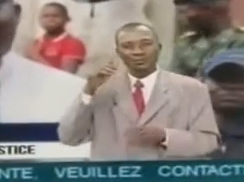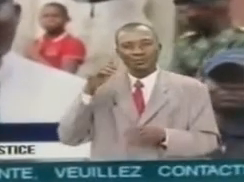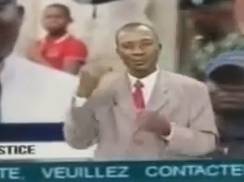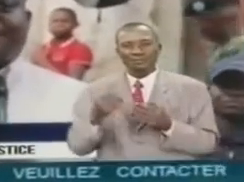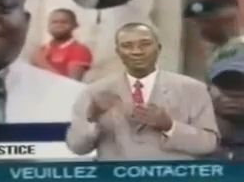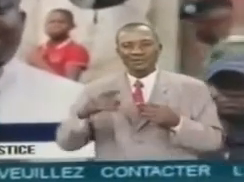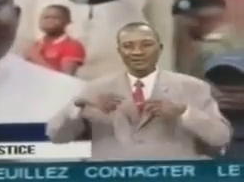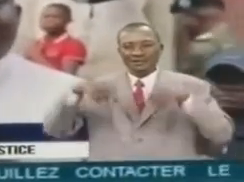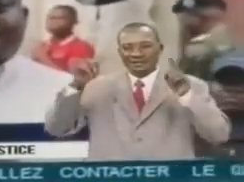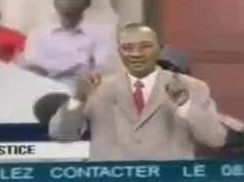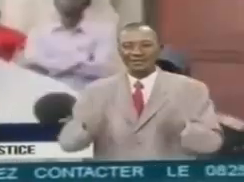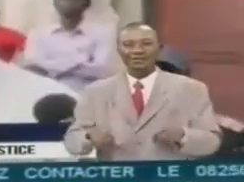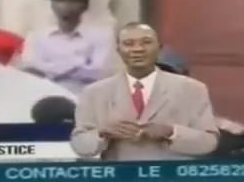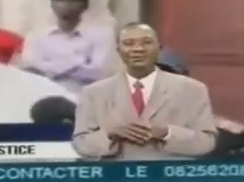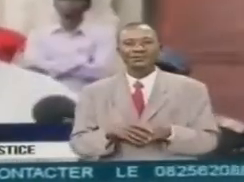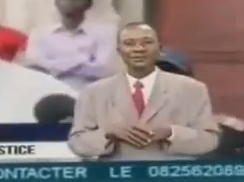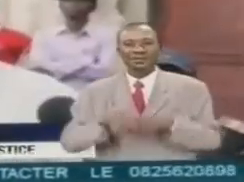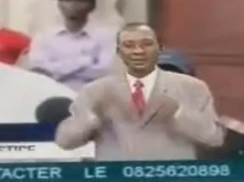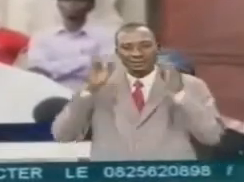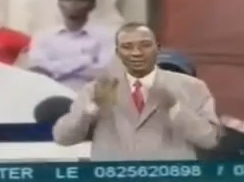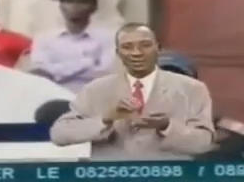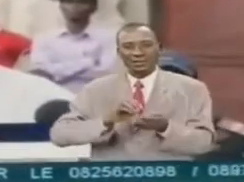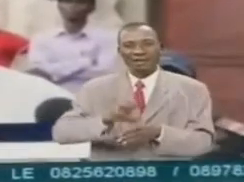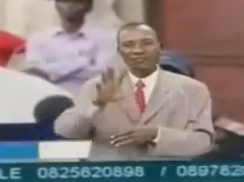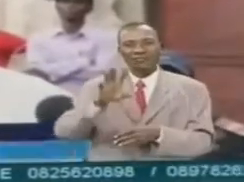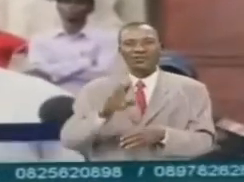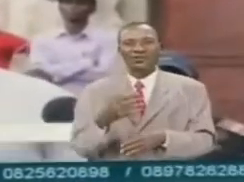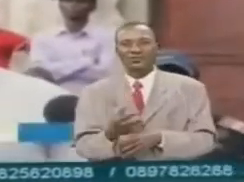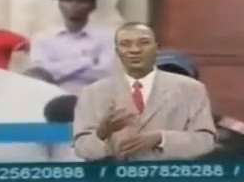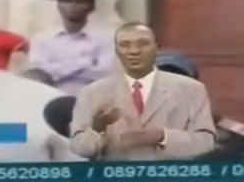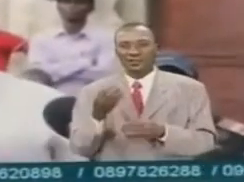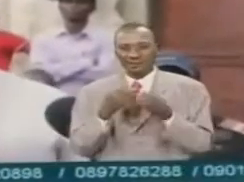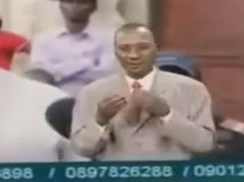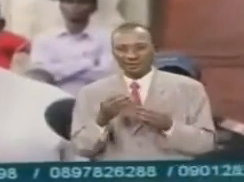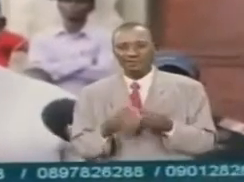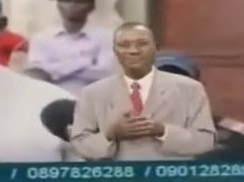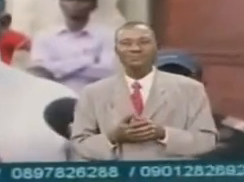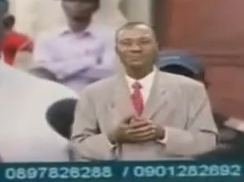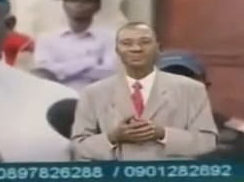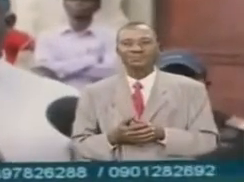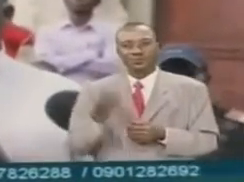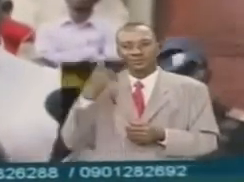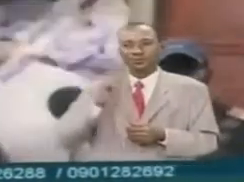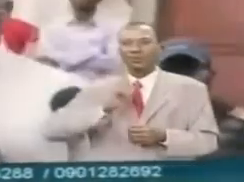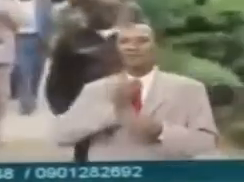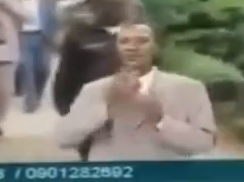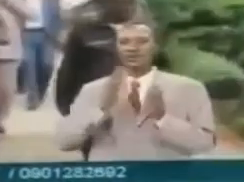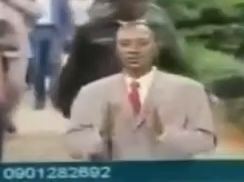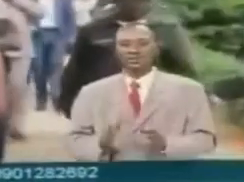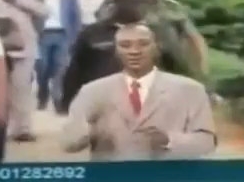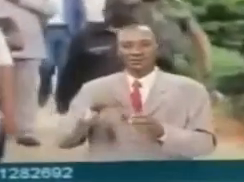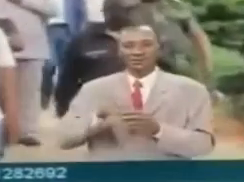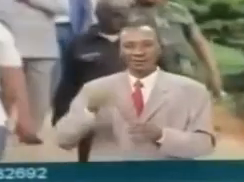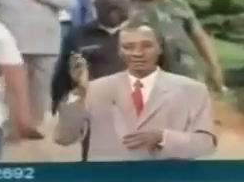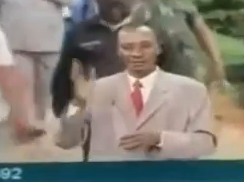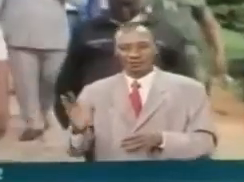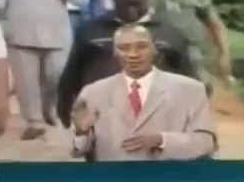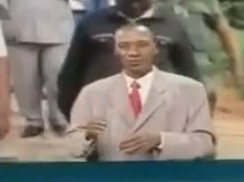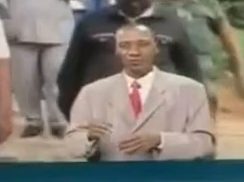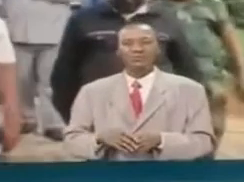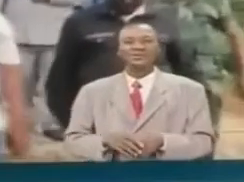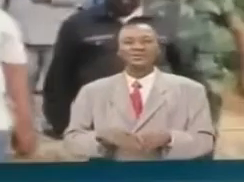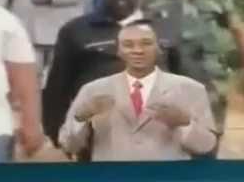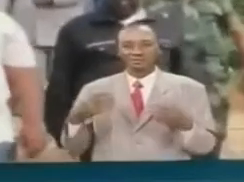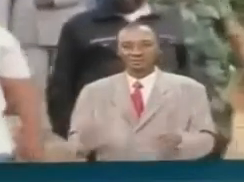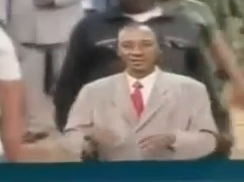2017, il vous a envoyé des vivres et m'a demandé de fêter avec vous. Puis à Goma, la délégation